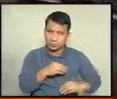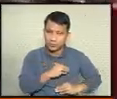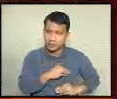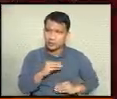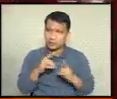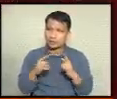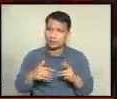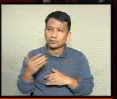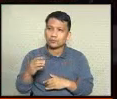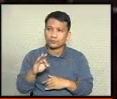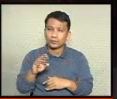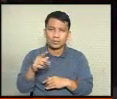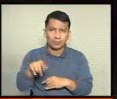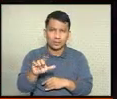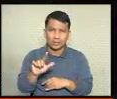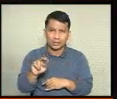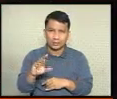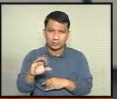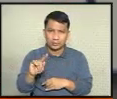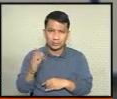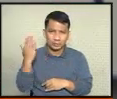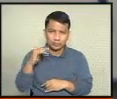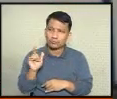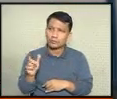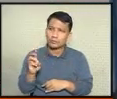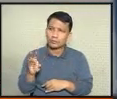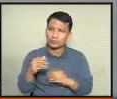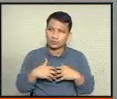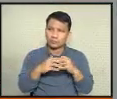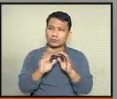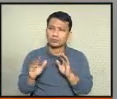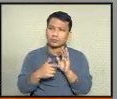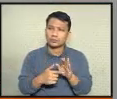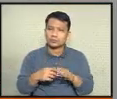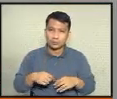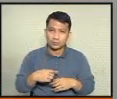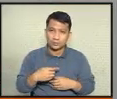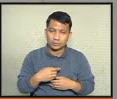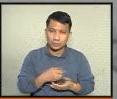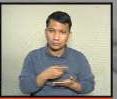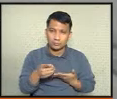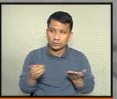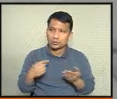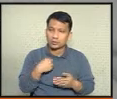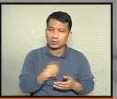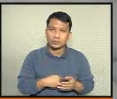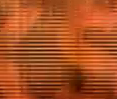Fort Magsaysay sa Palanan City. Taong 2016 na maitayo ang pasilidad sa tulong ng donasyon ng isang Chinese